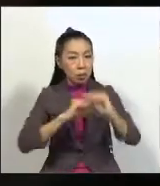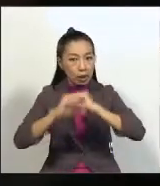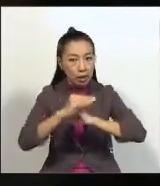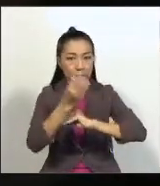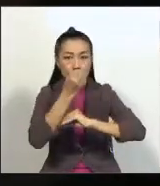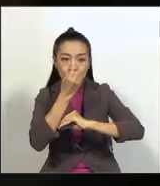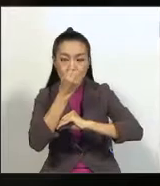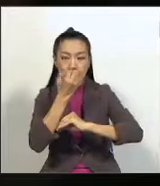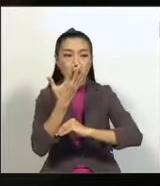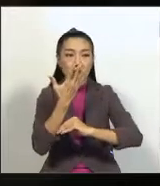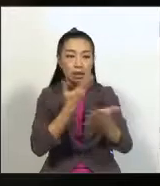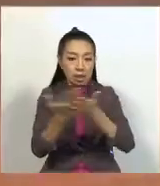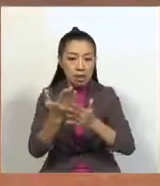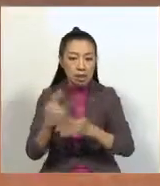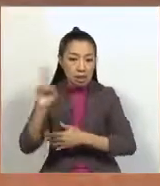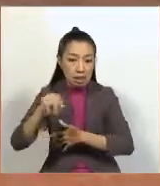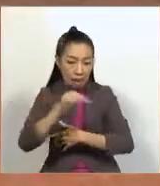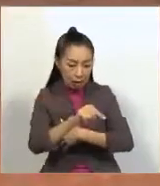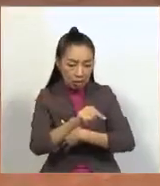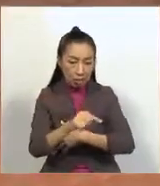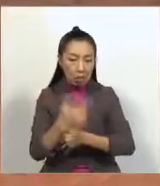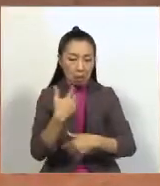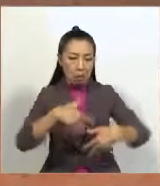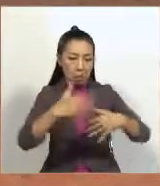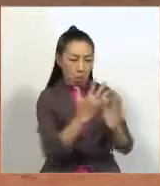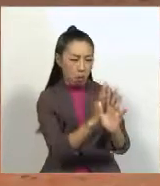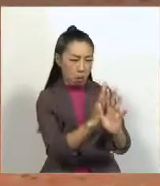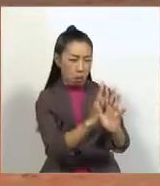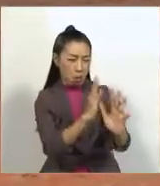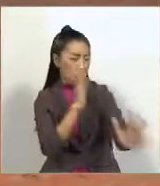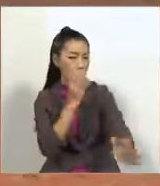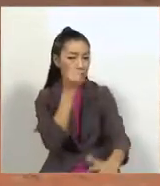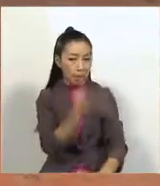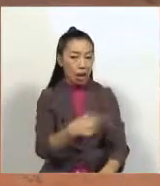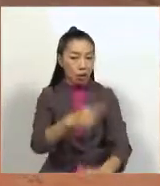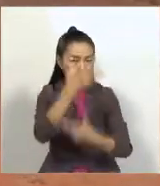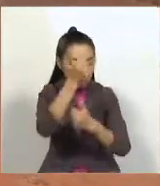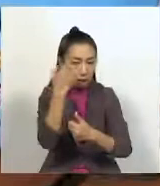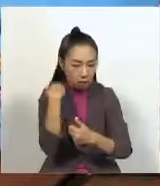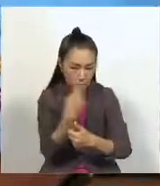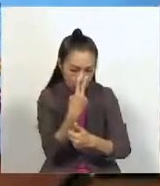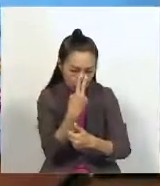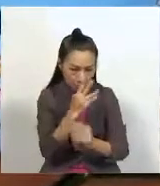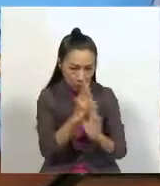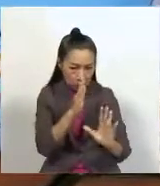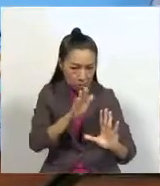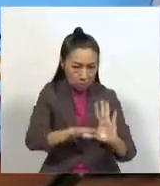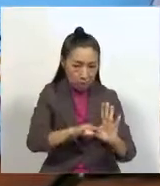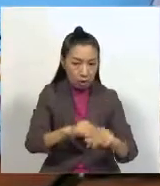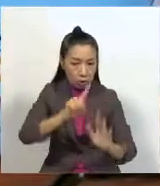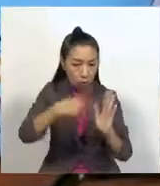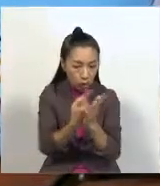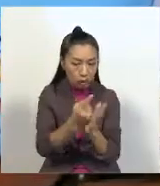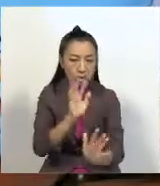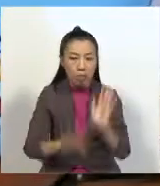เช้าๆค่ะเนื่องจากประชาชนให้ความสนใจจำนวนมากซึ่งช่วงลงทะเบียนสูงสุดพุ่งไปแตะอยู่ที่ 200,000 คนใน1